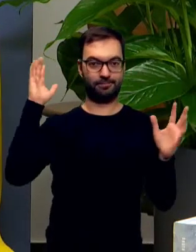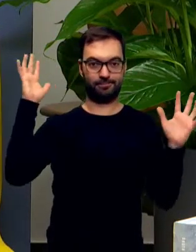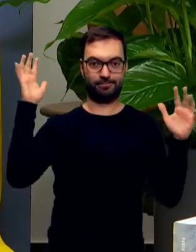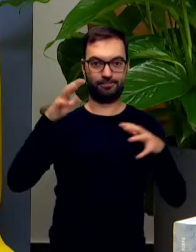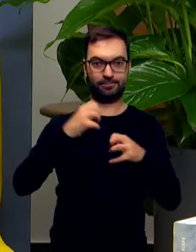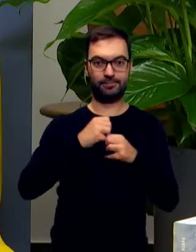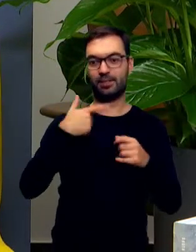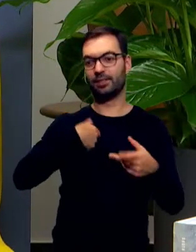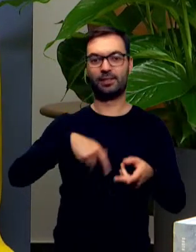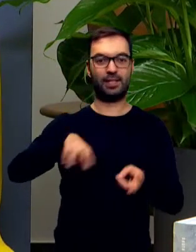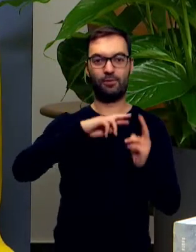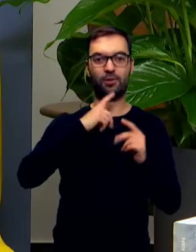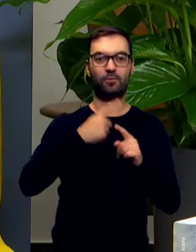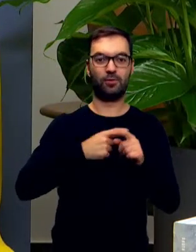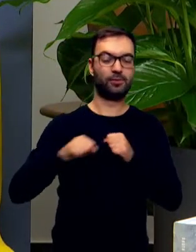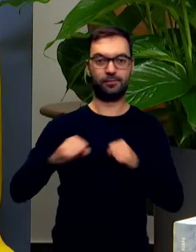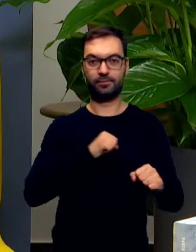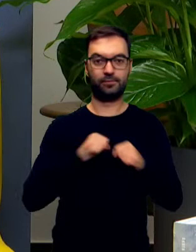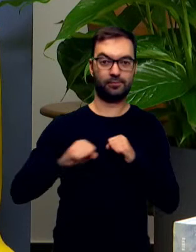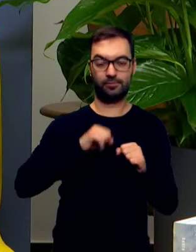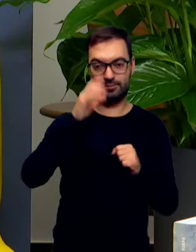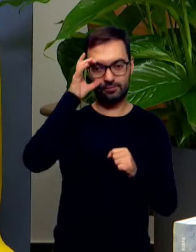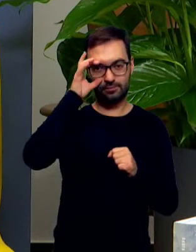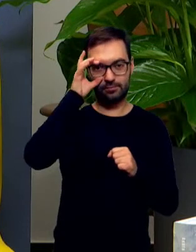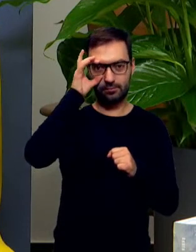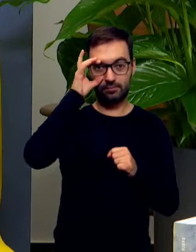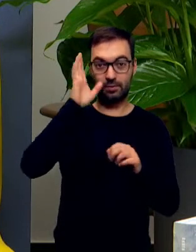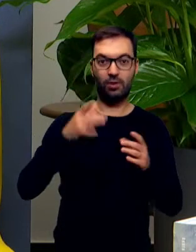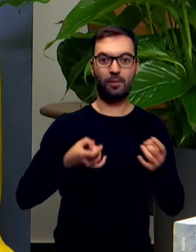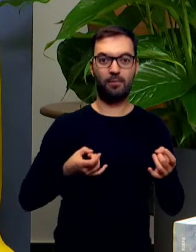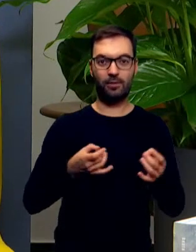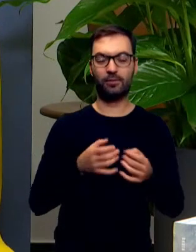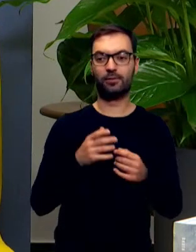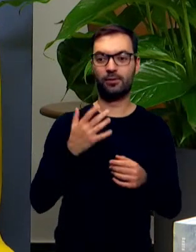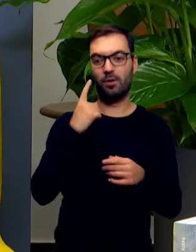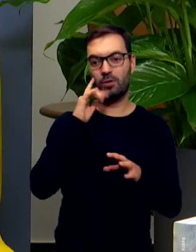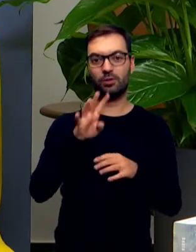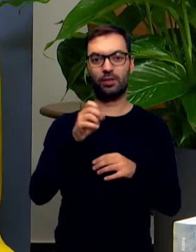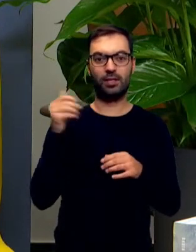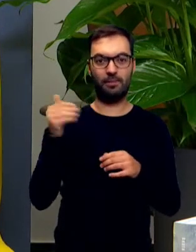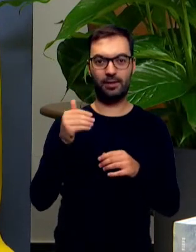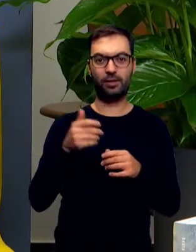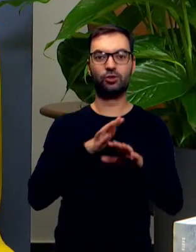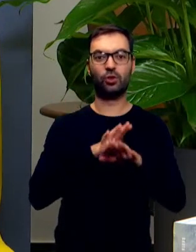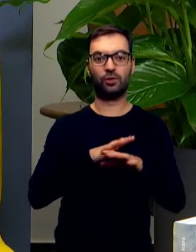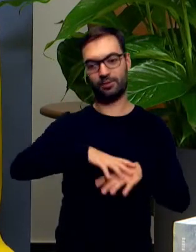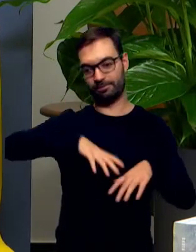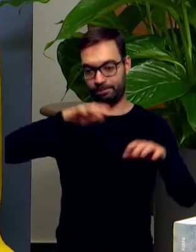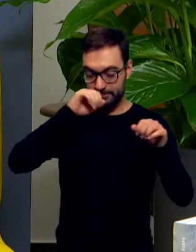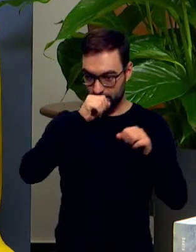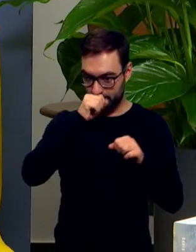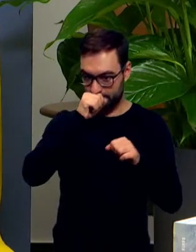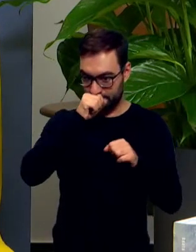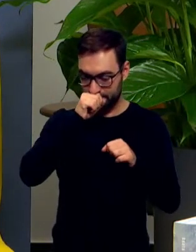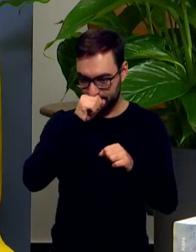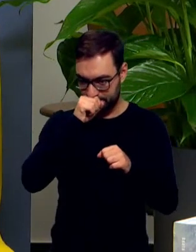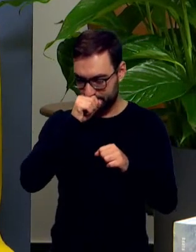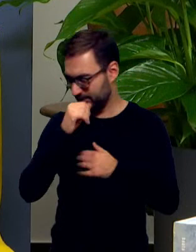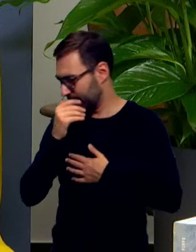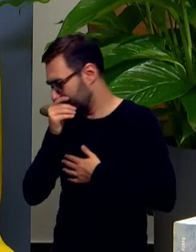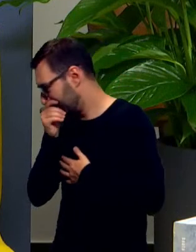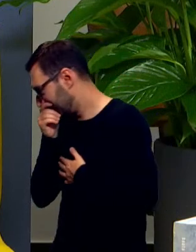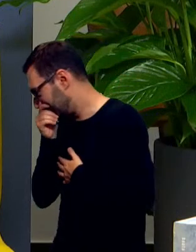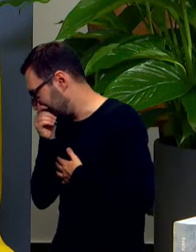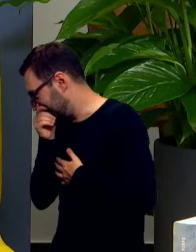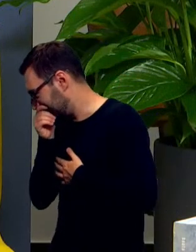nieciekawie. Zawróciłam więc i zaczęłam żwawo iść, później już biec. Gdy byłam jakieś 400 metrów od schroniska, lunęło. Deszcz spływał mi z plecaka jak